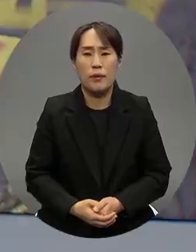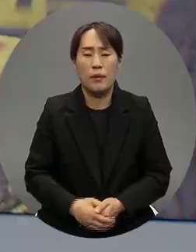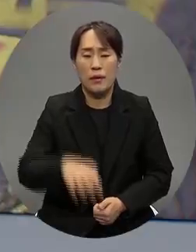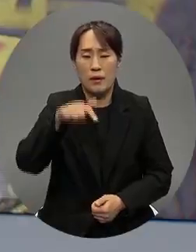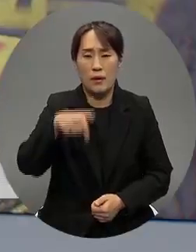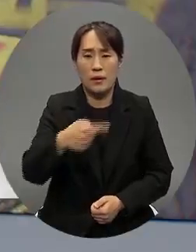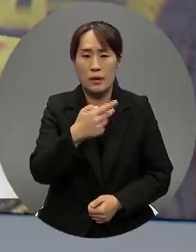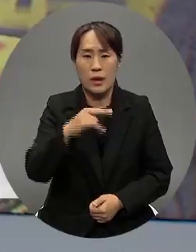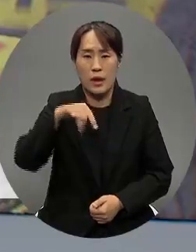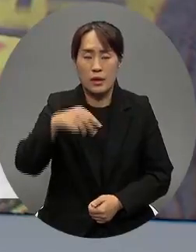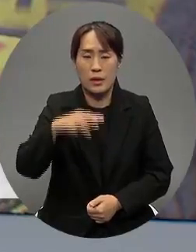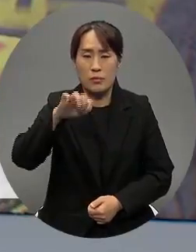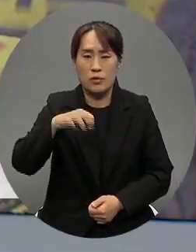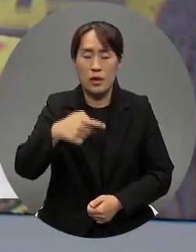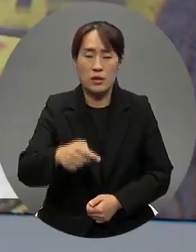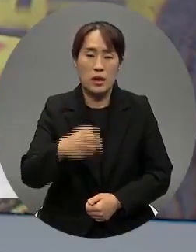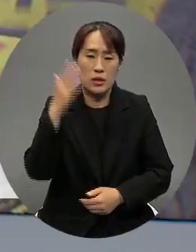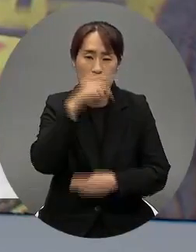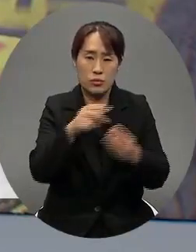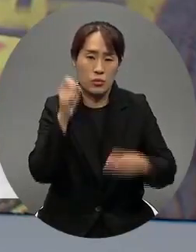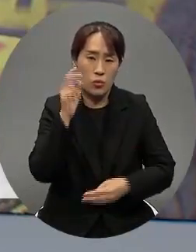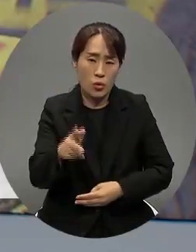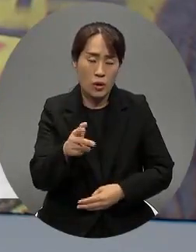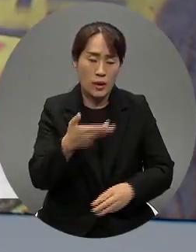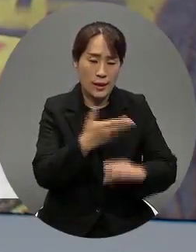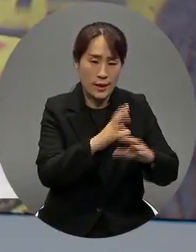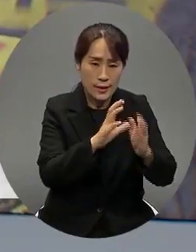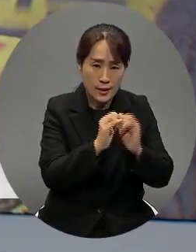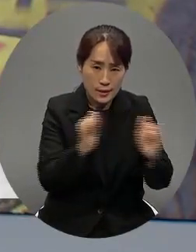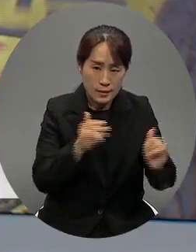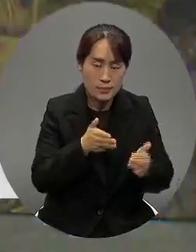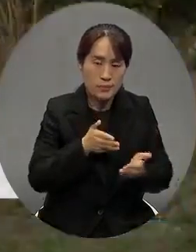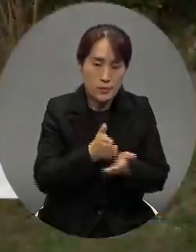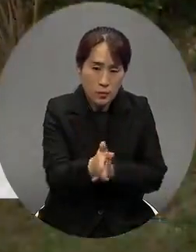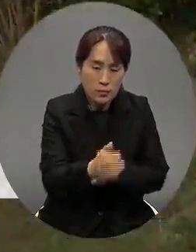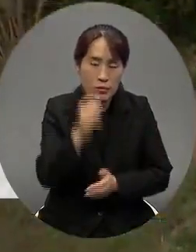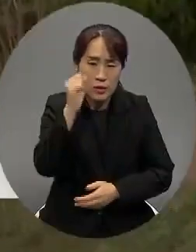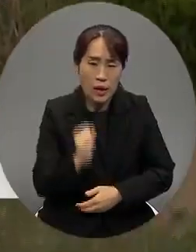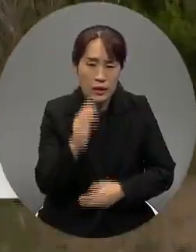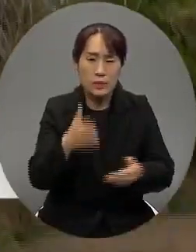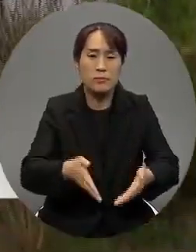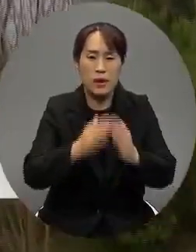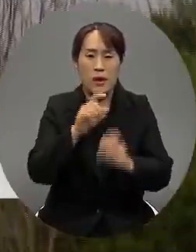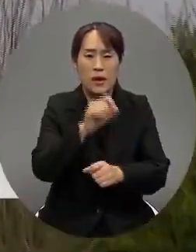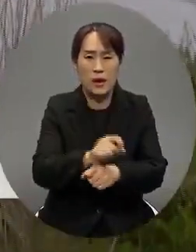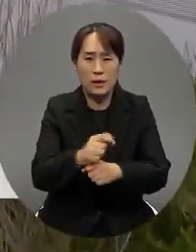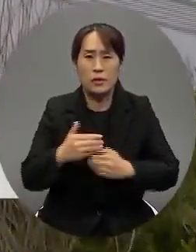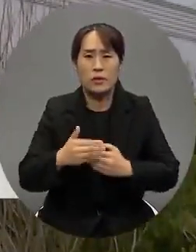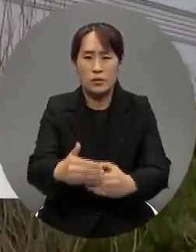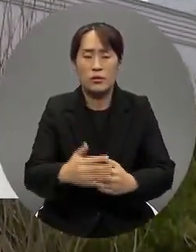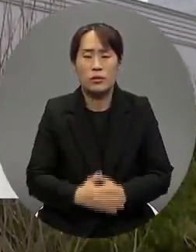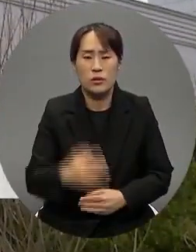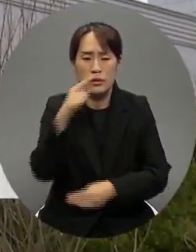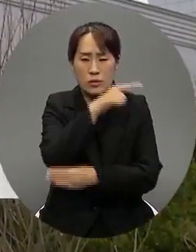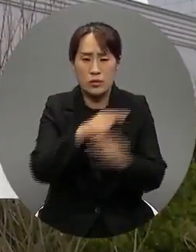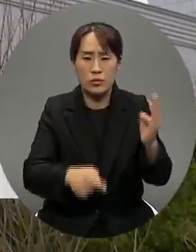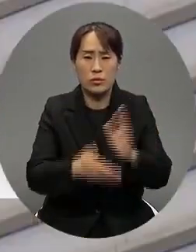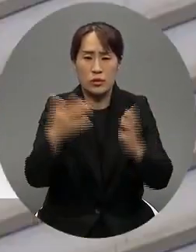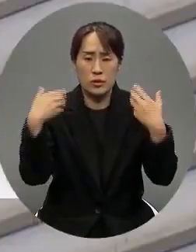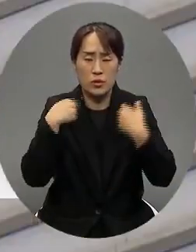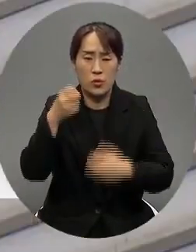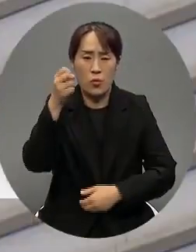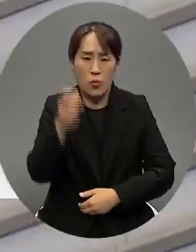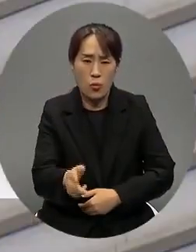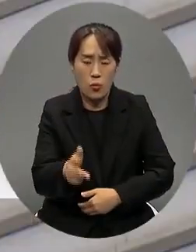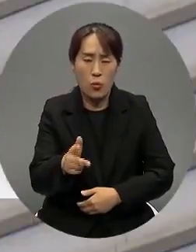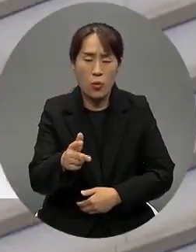그랜드 플라자 청주 호텔이 외국인 전용 카지노 입점을 위한 행정 절차에 나섰습니다 청주시는 호텔